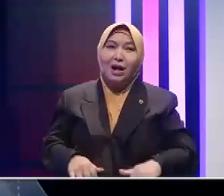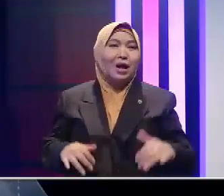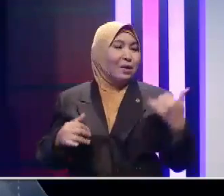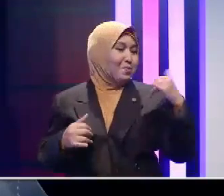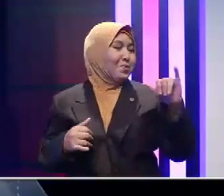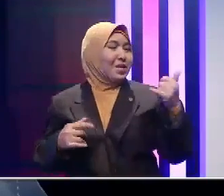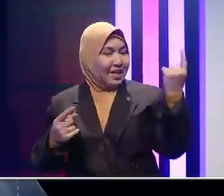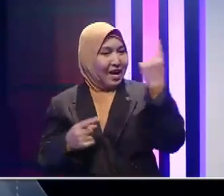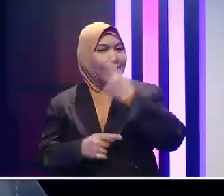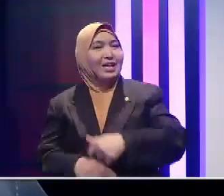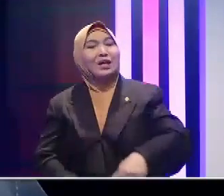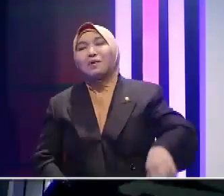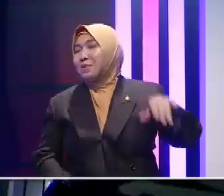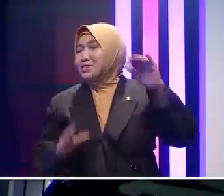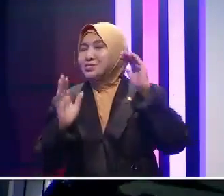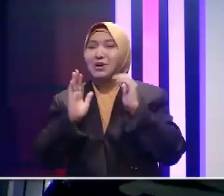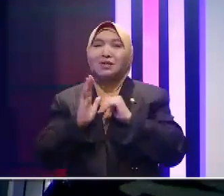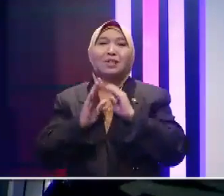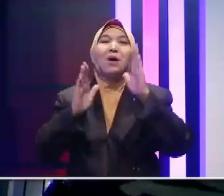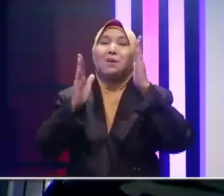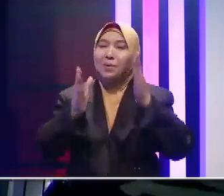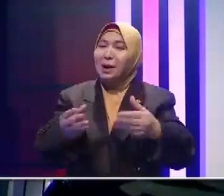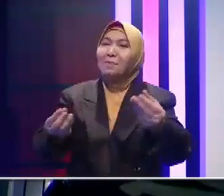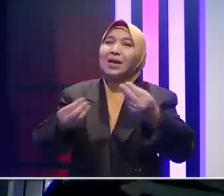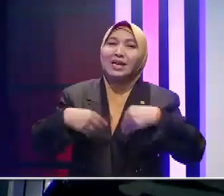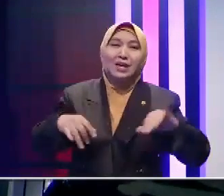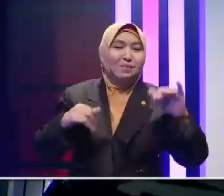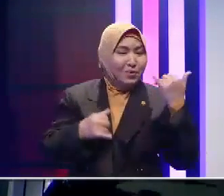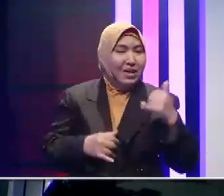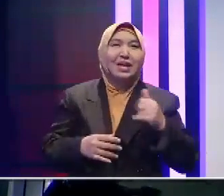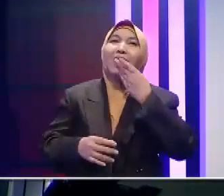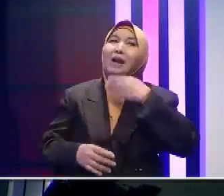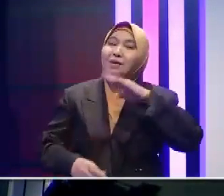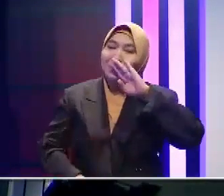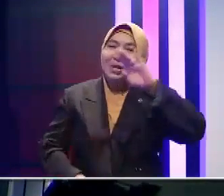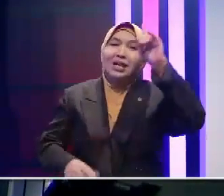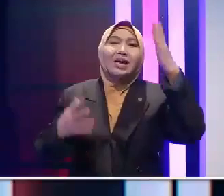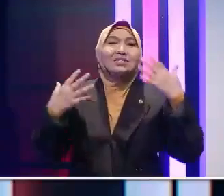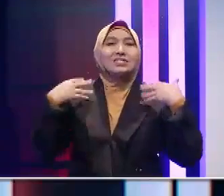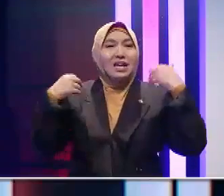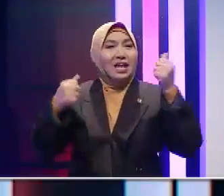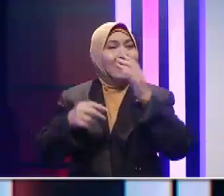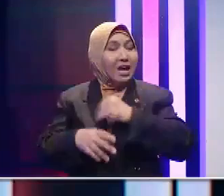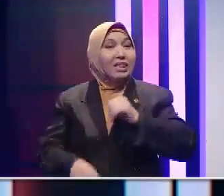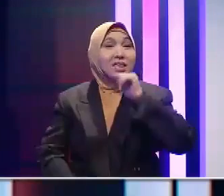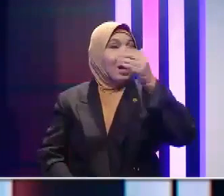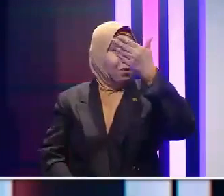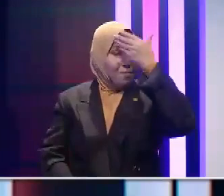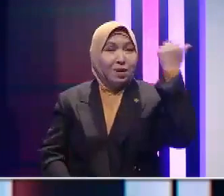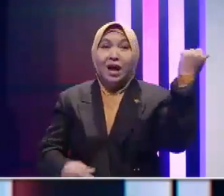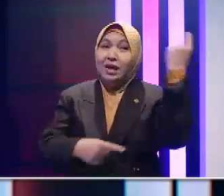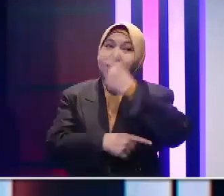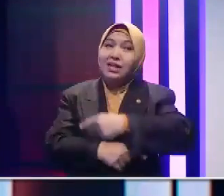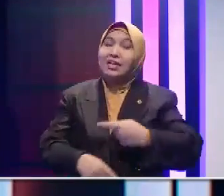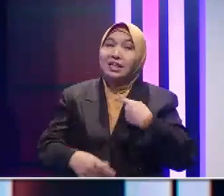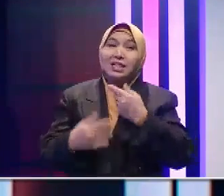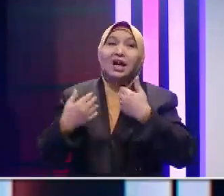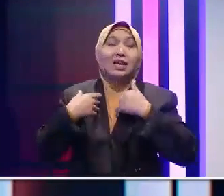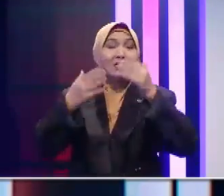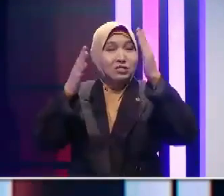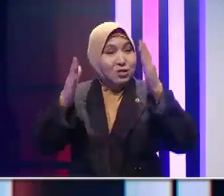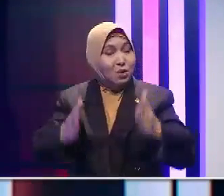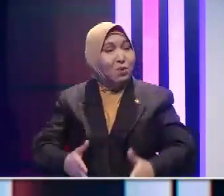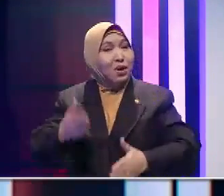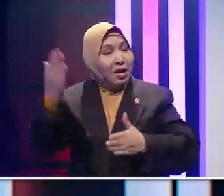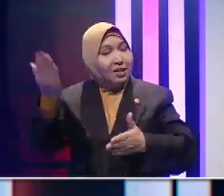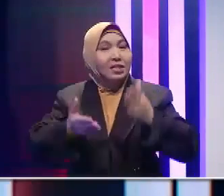ini, masya-Allah. Hari ini dia orang bagi kuning. Proses. Alhamdulillah sihat. Dan tidak lupa juga, hari ini kita ada seorang